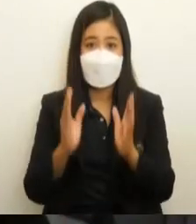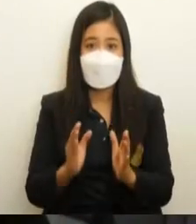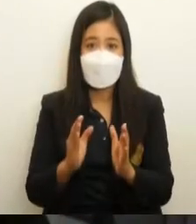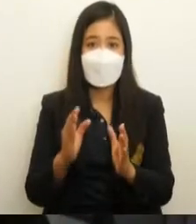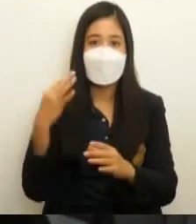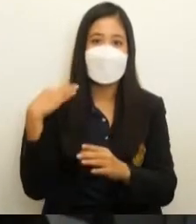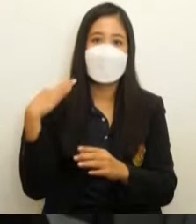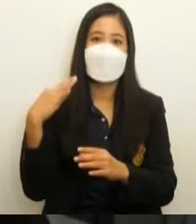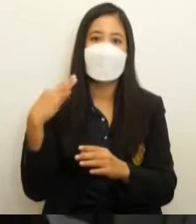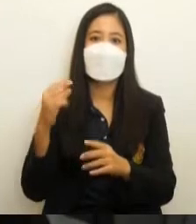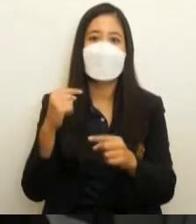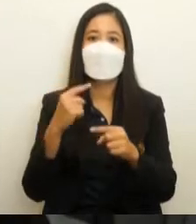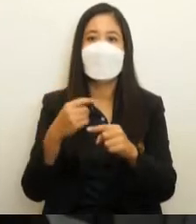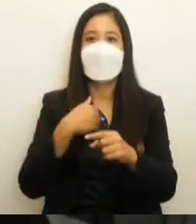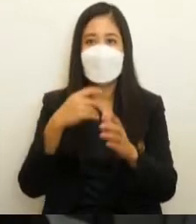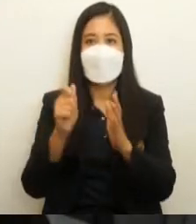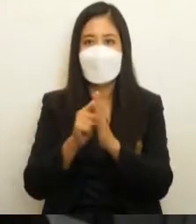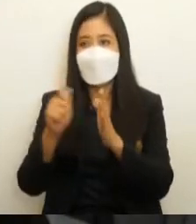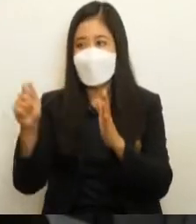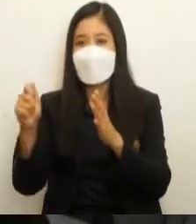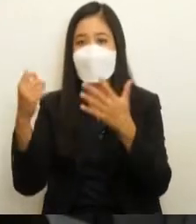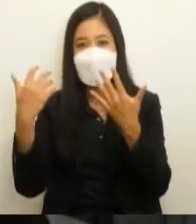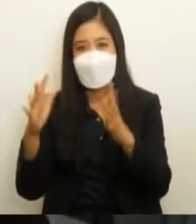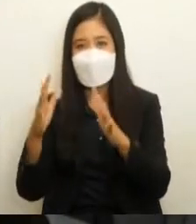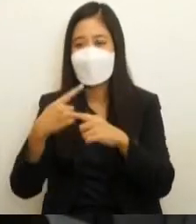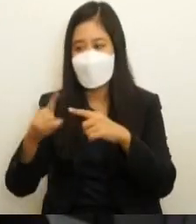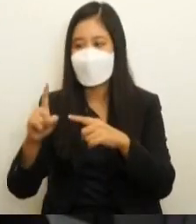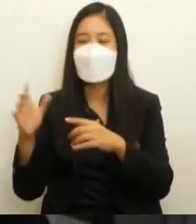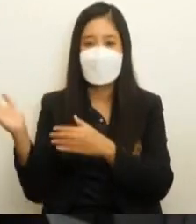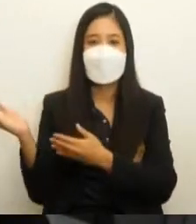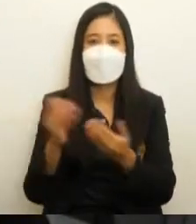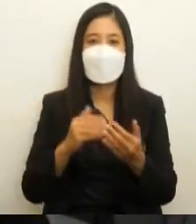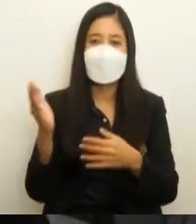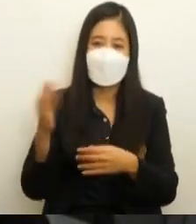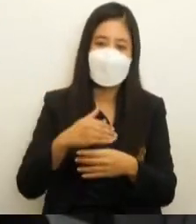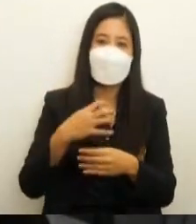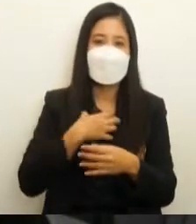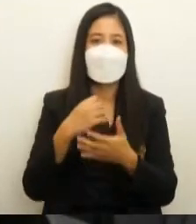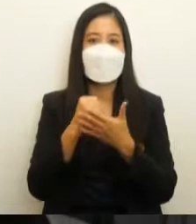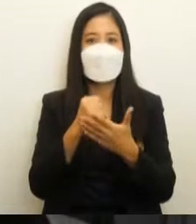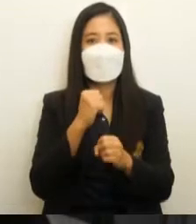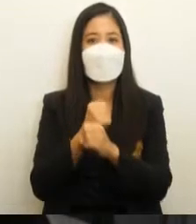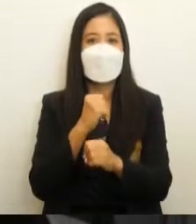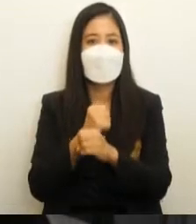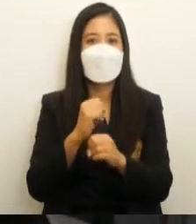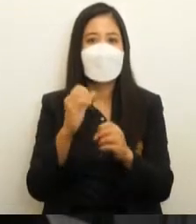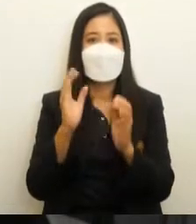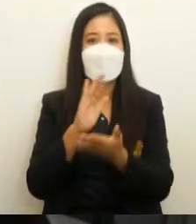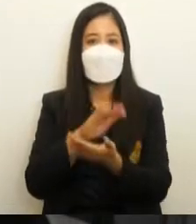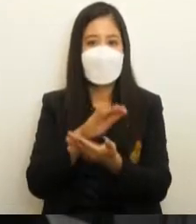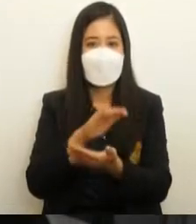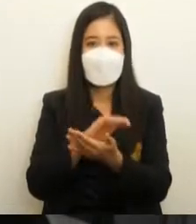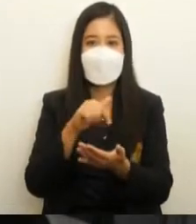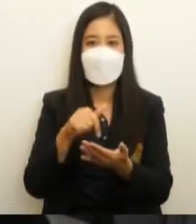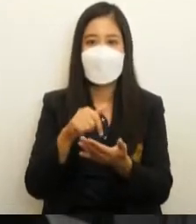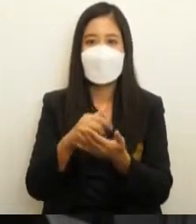ซึ่งเกษียณอายุไปแล้วแต่ท่านยังกรุณามาสอนนักเรียนวิชาคณิตศาสตร์ของโรงเรียนนี้มีค่าของ